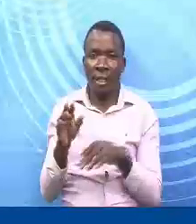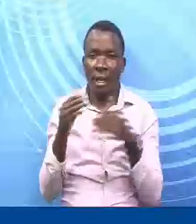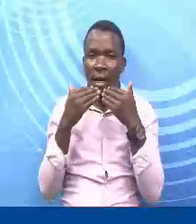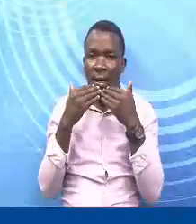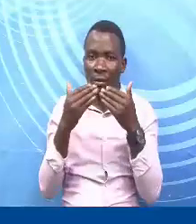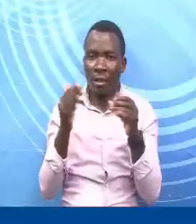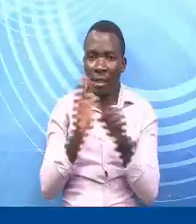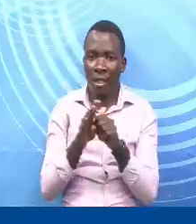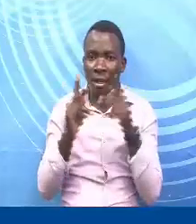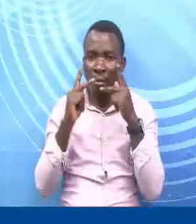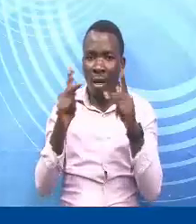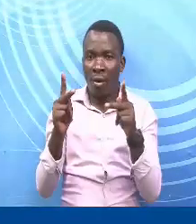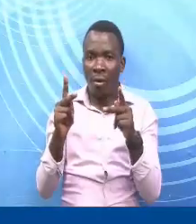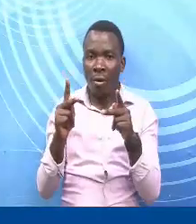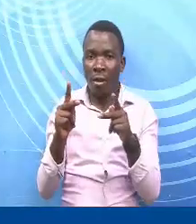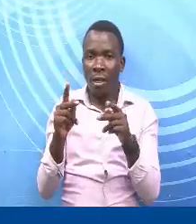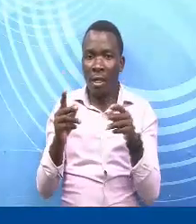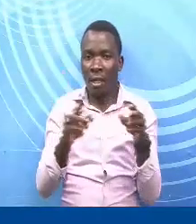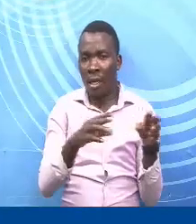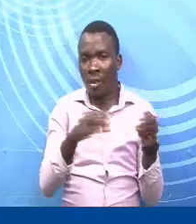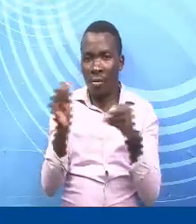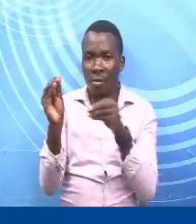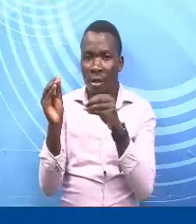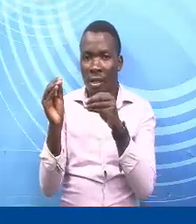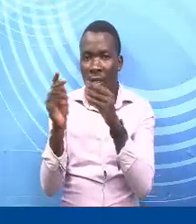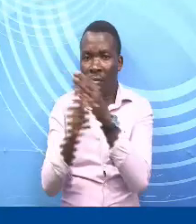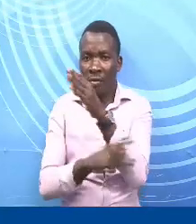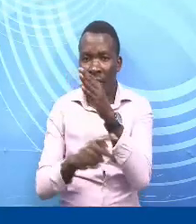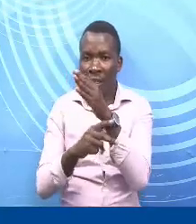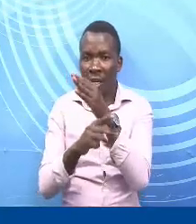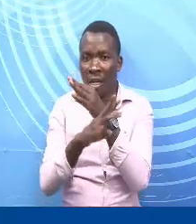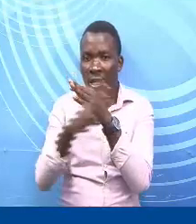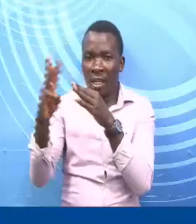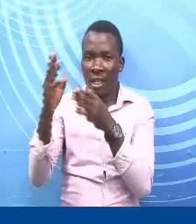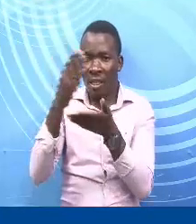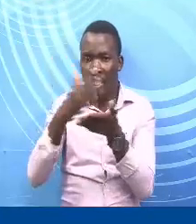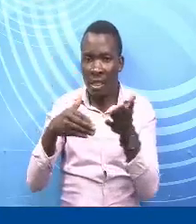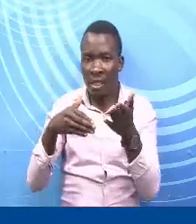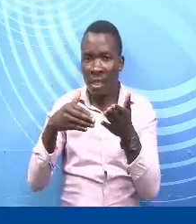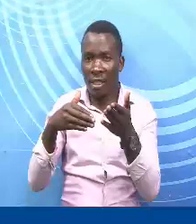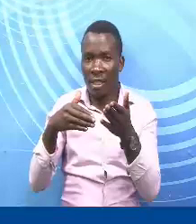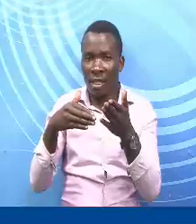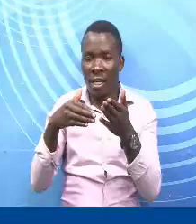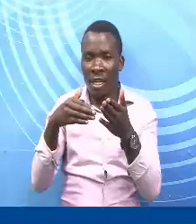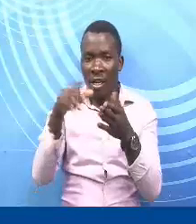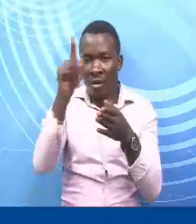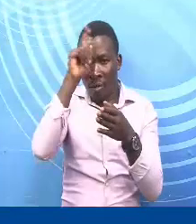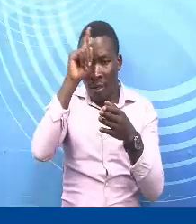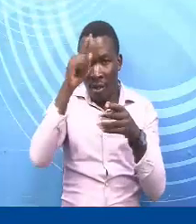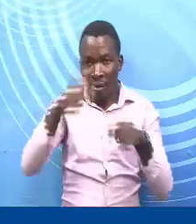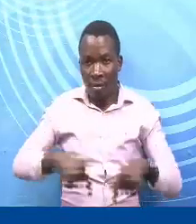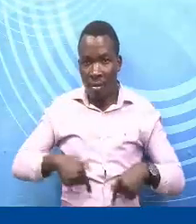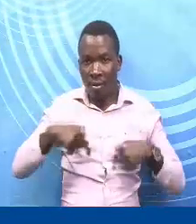Arakoze Mahoro Samson. Reka twerekeze mu ntara y'Iburengerazuba, aho bamwe mu baturage batuye mu mudugudu wa Nyakabanda mu kagari